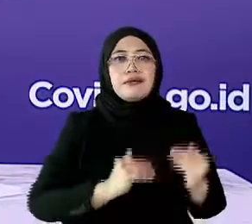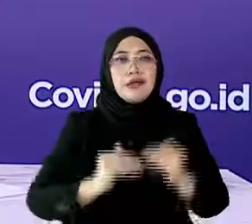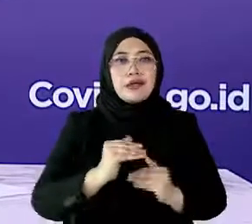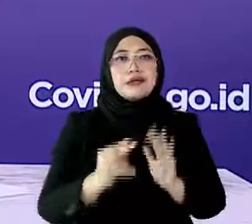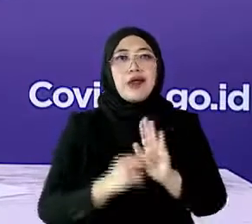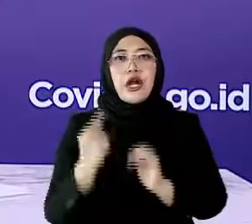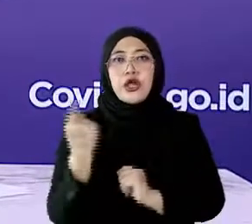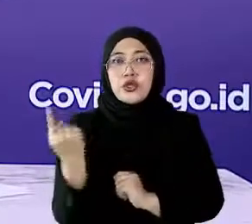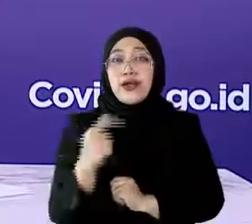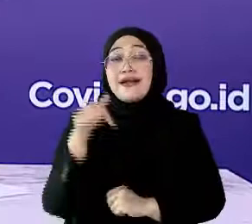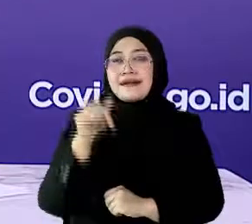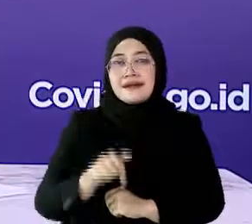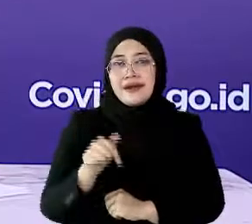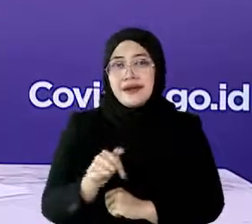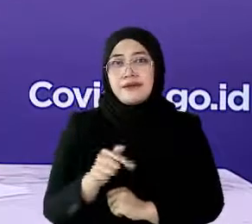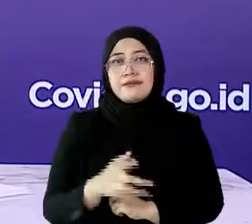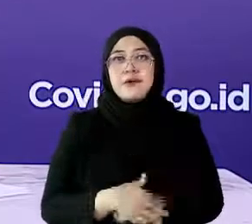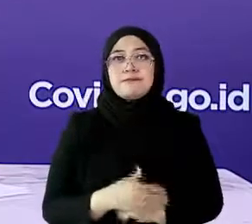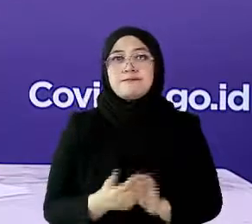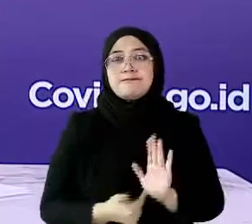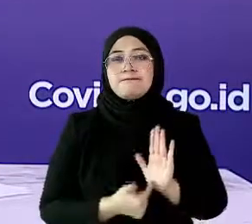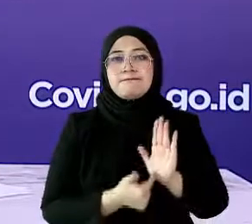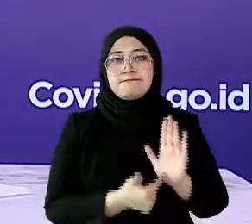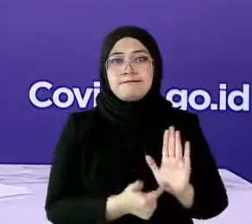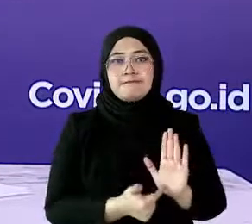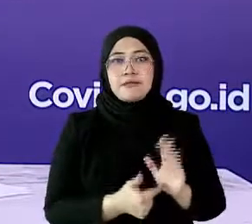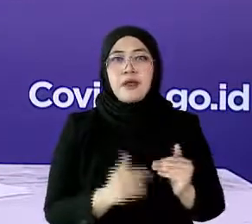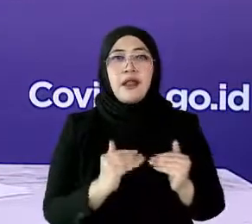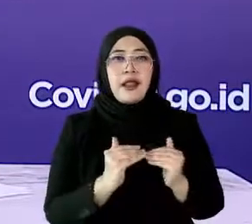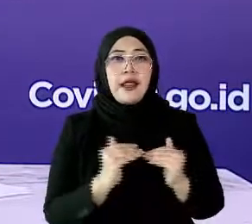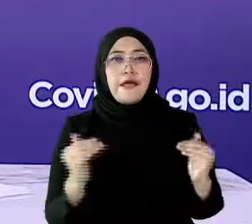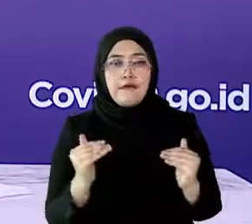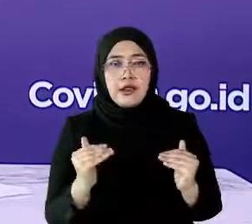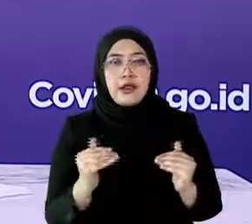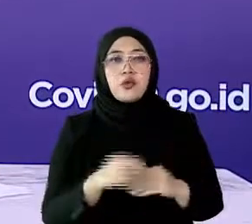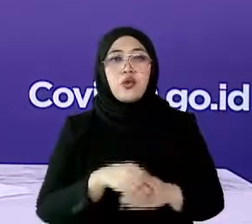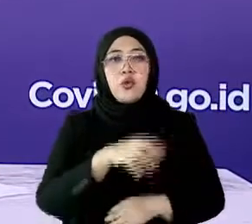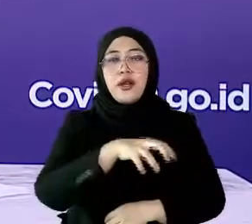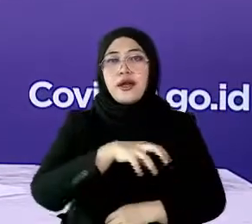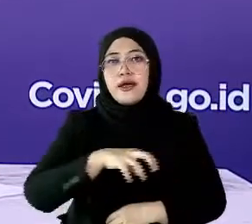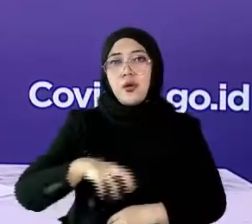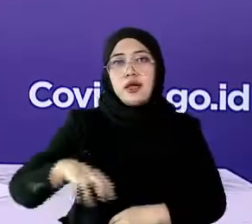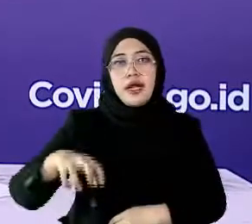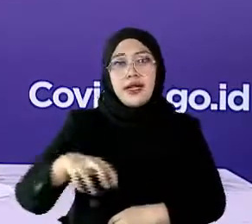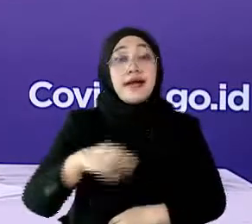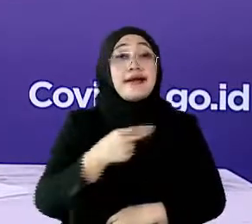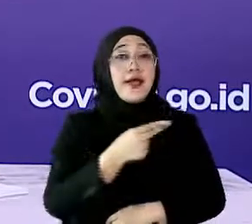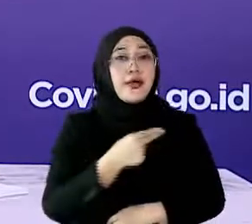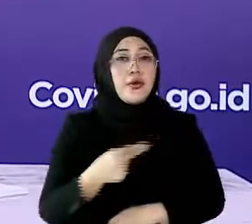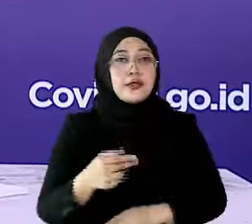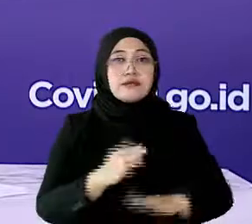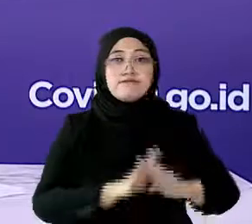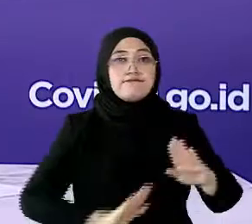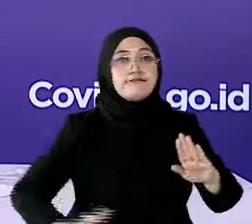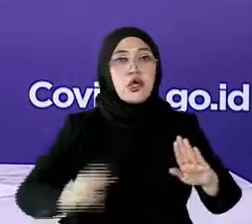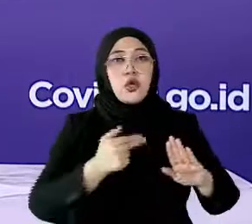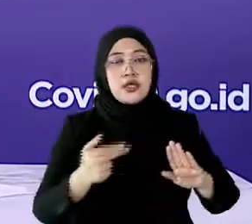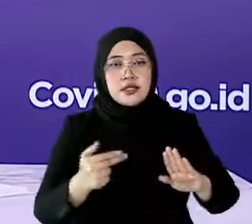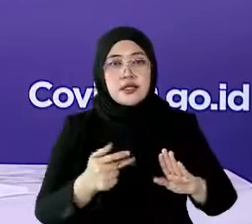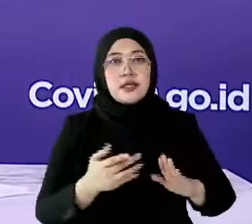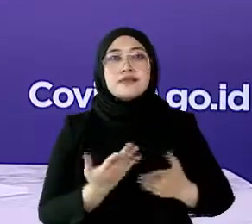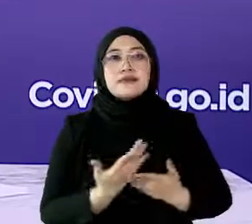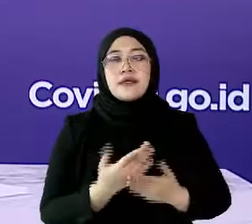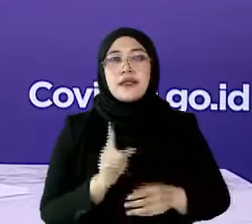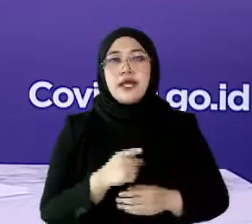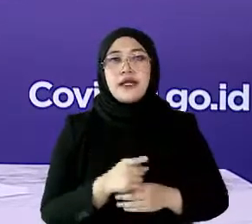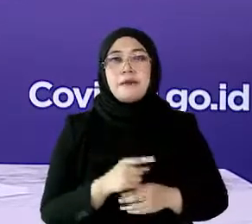maka sekarang saya akan menyampaikan level alarm wilayah-wilayah di Indonesia berdasarkan